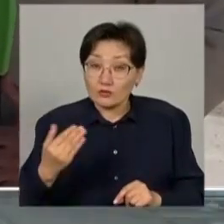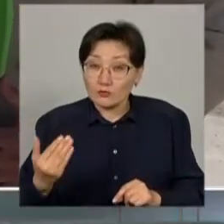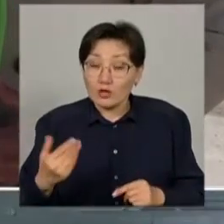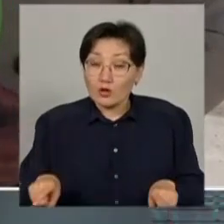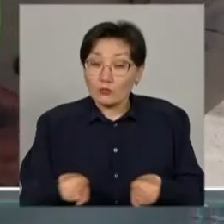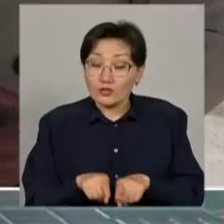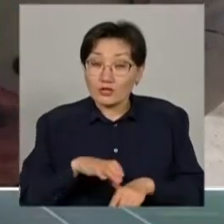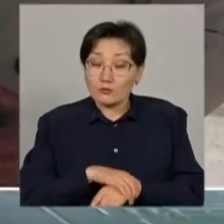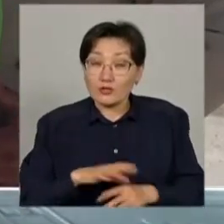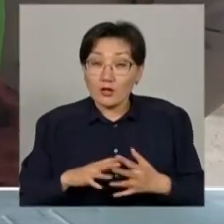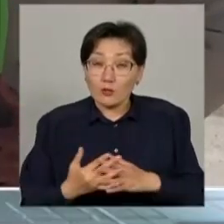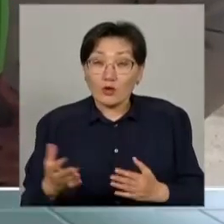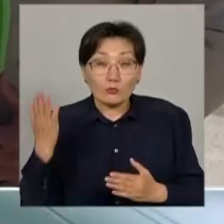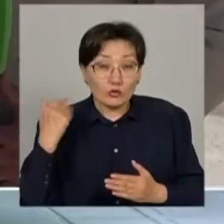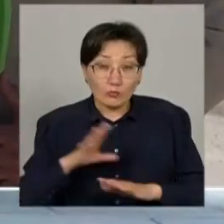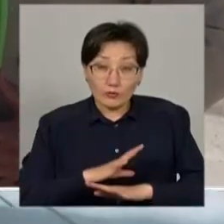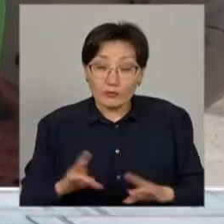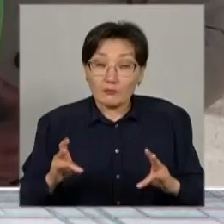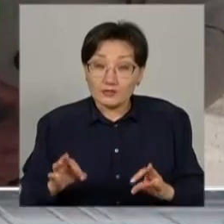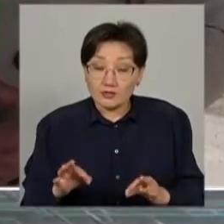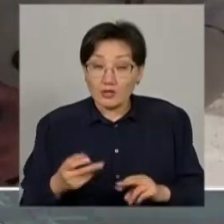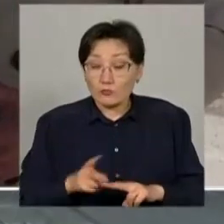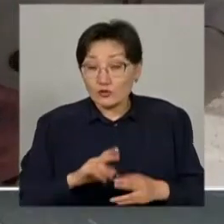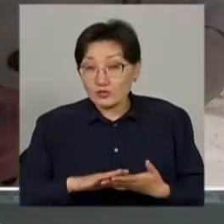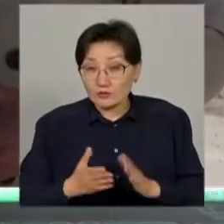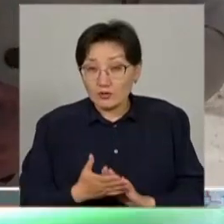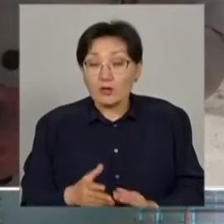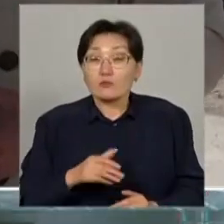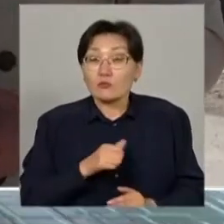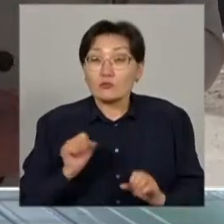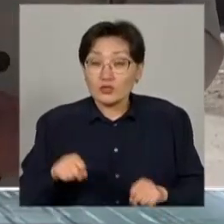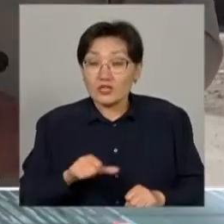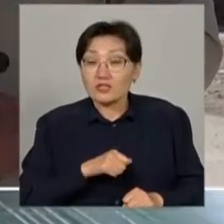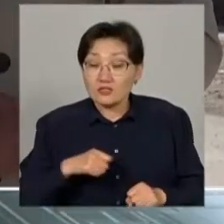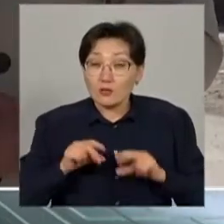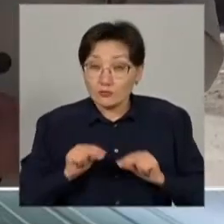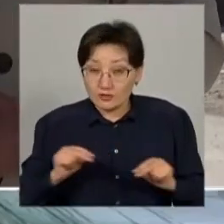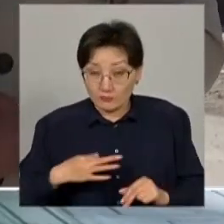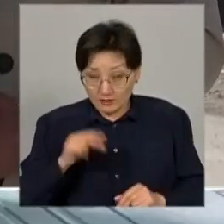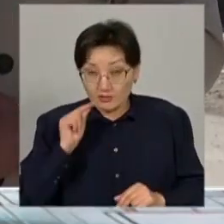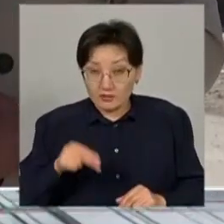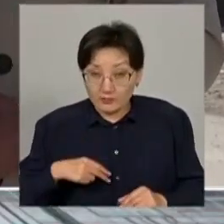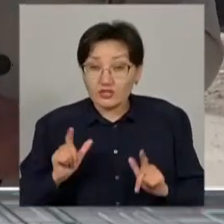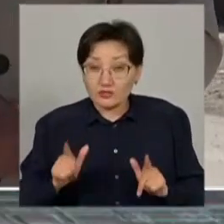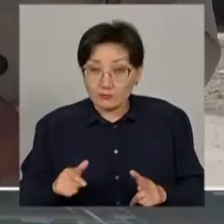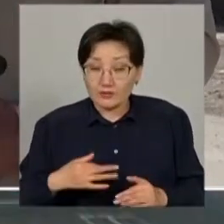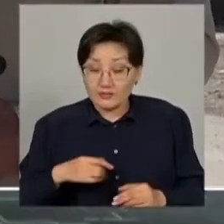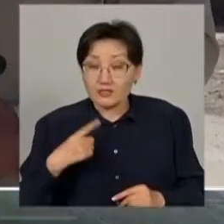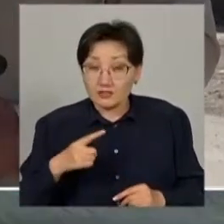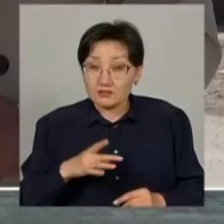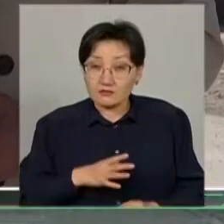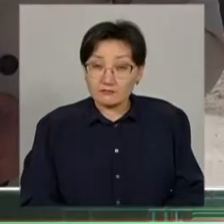бұндай жағдай ауылда бұрын соңды болмаған, бірақ бұл жағдайға өзімнің де ұстаз ретінде кінәлі екенімді мойындаймын деп бізге сұхбат